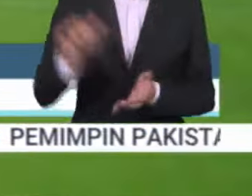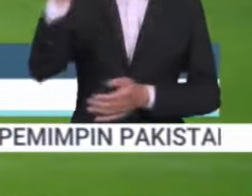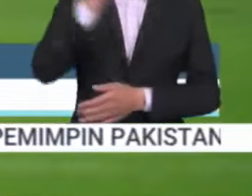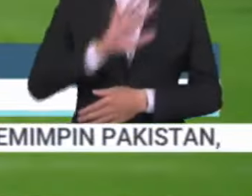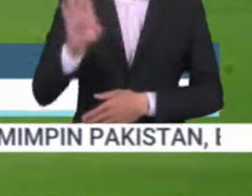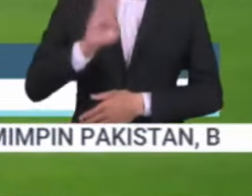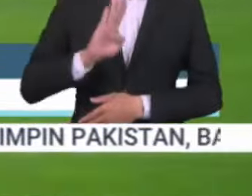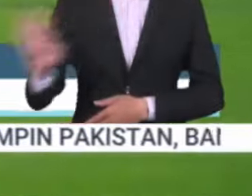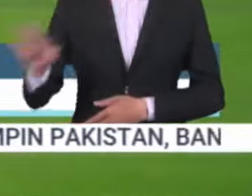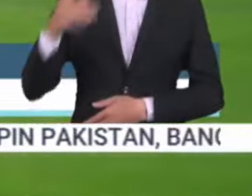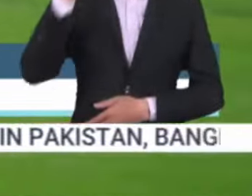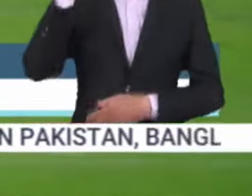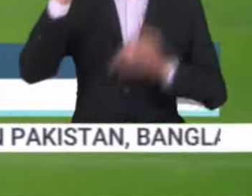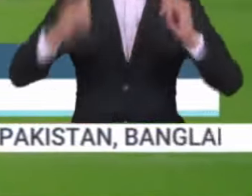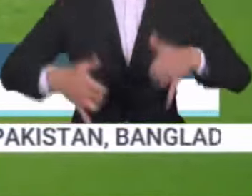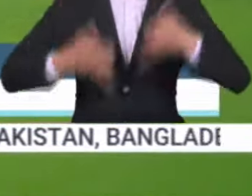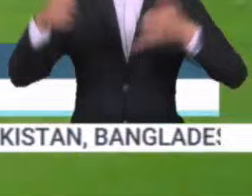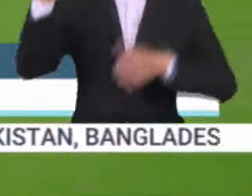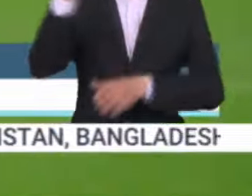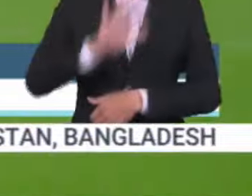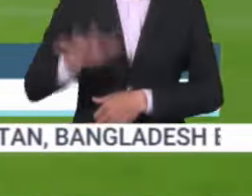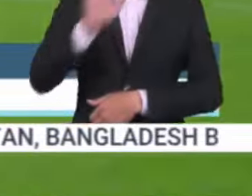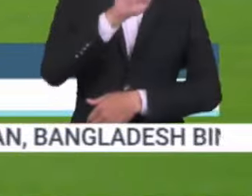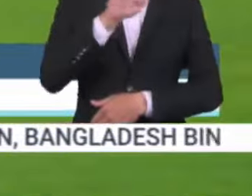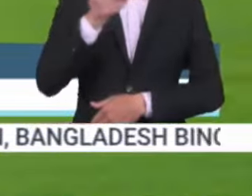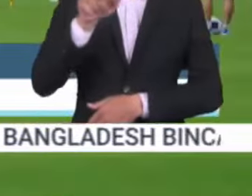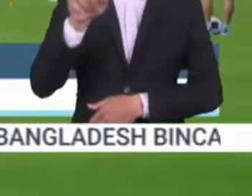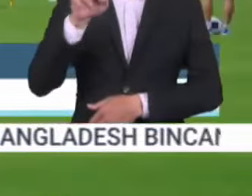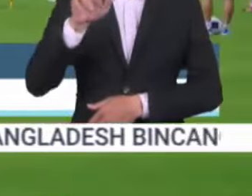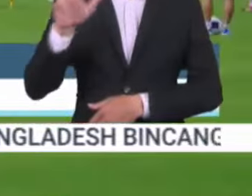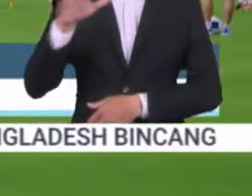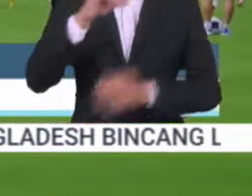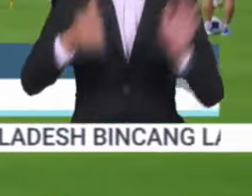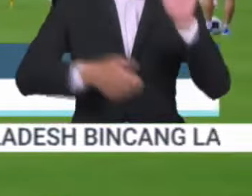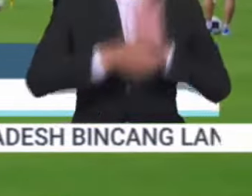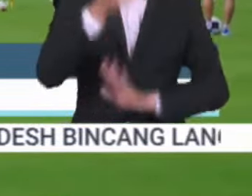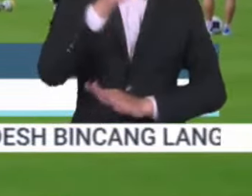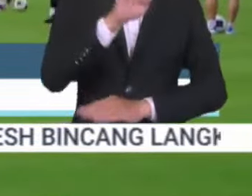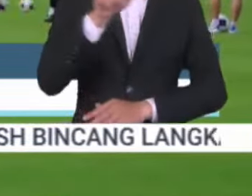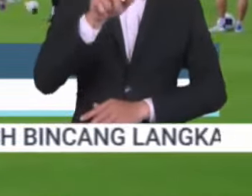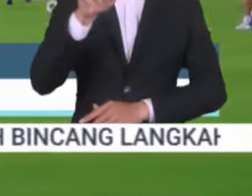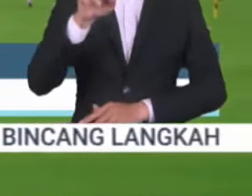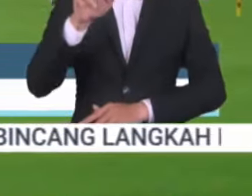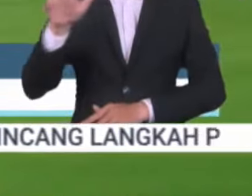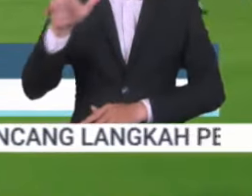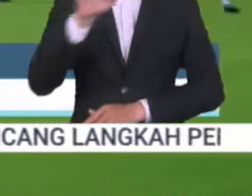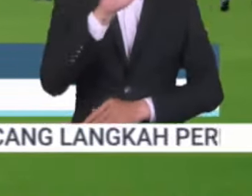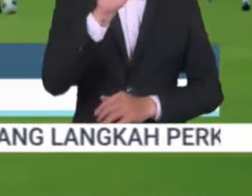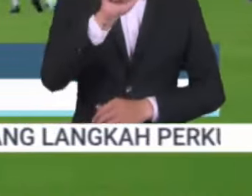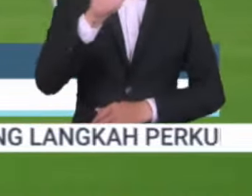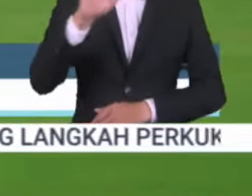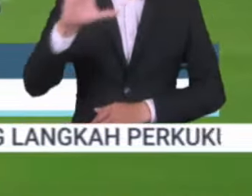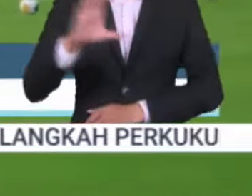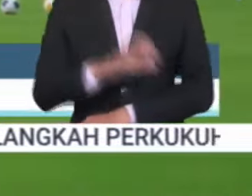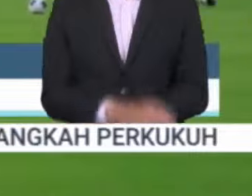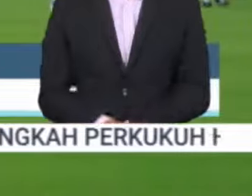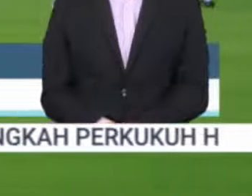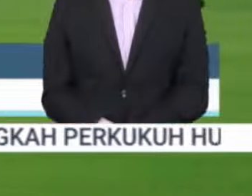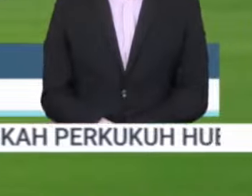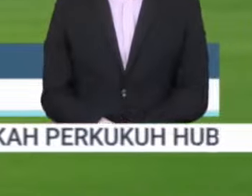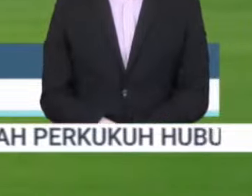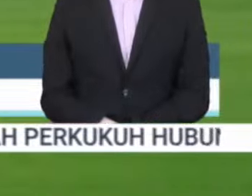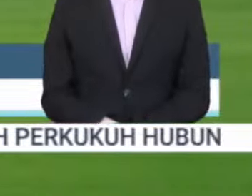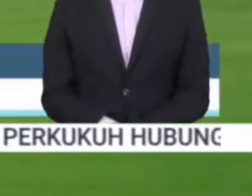Asia Barat, pusingan kelayakan Piala Asia B23 dan kejohanan B23 AFC.